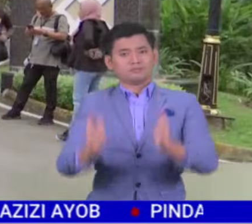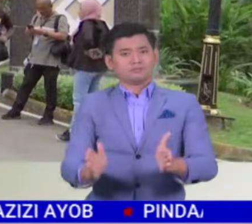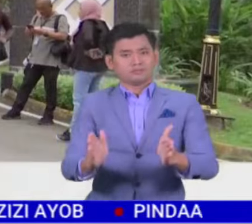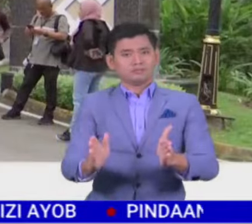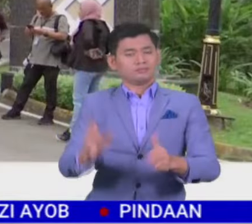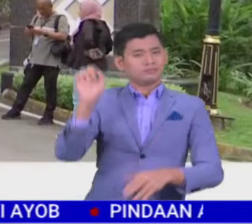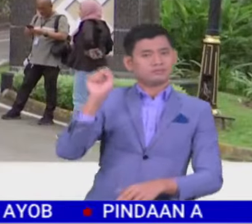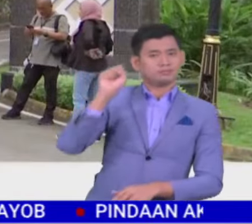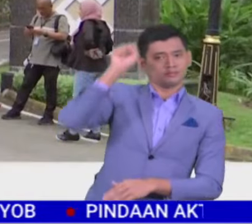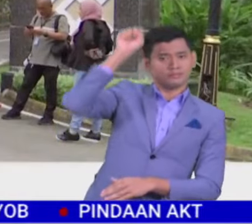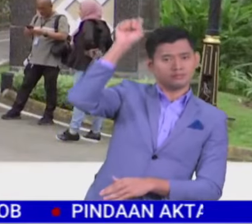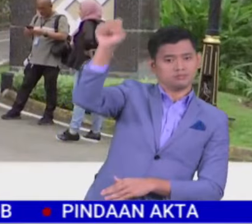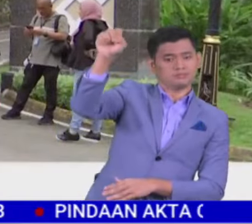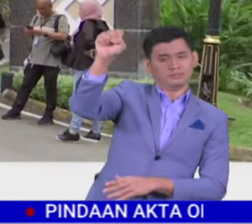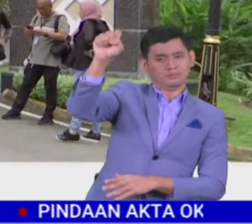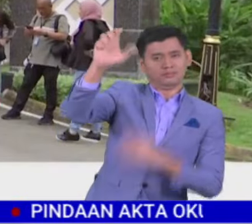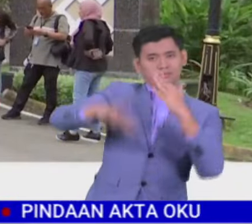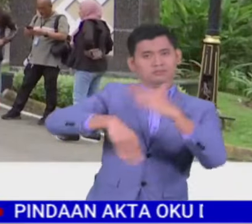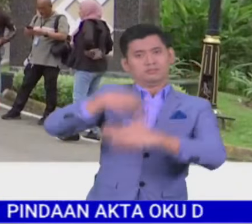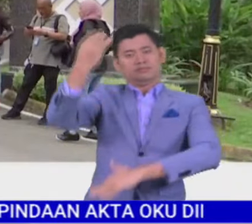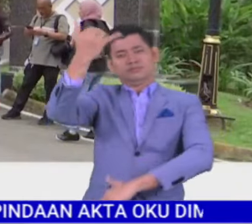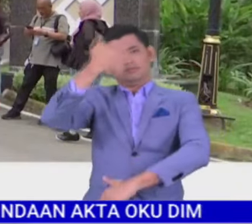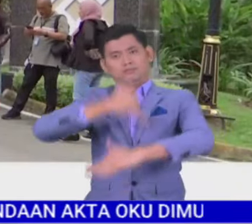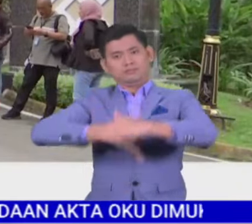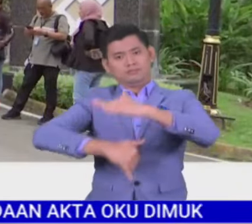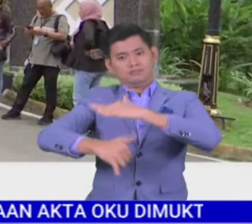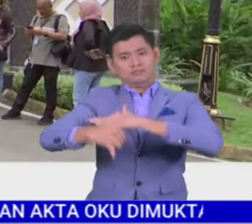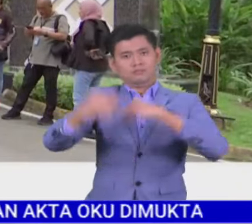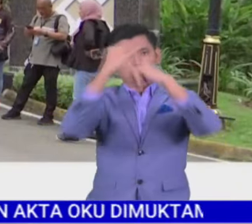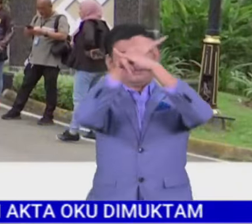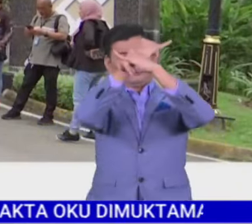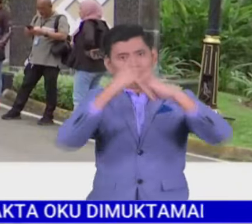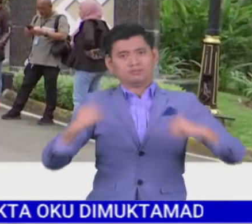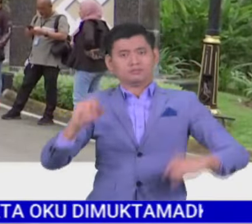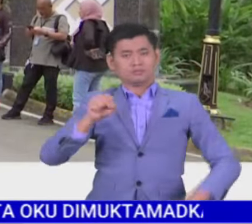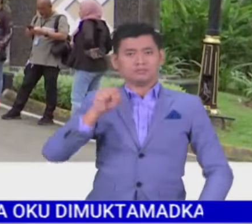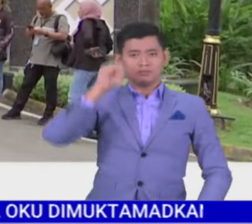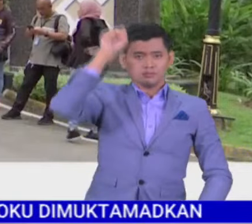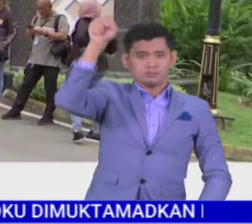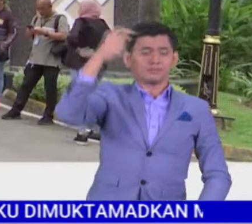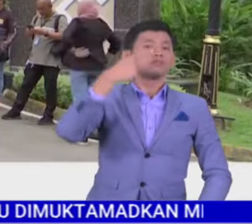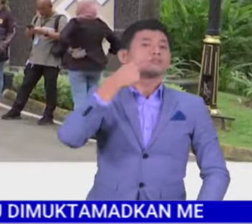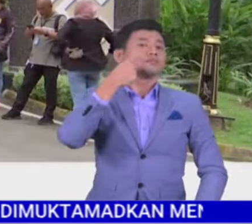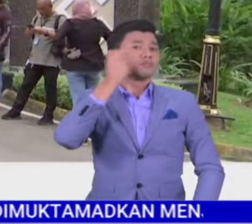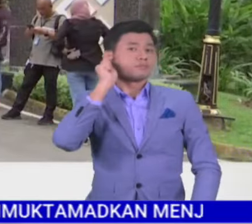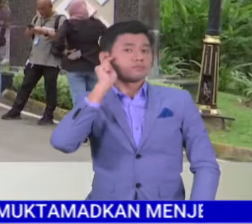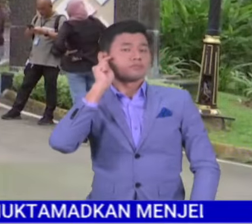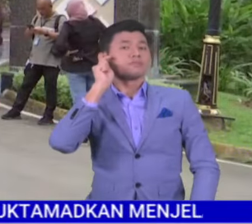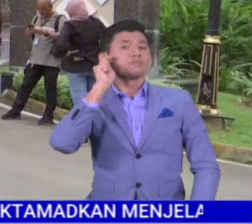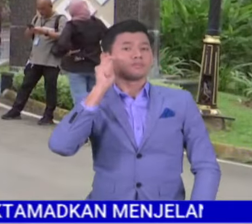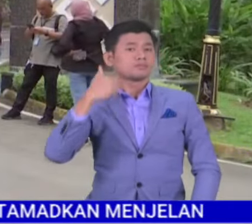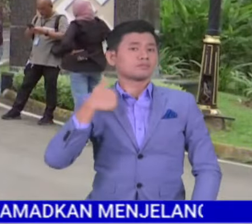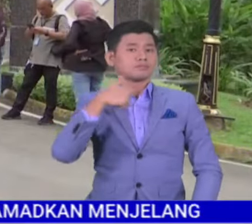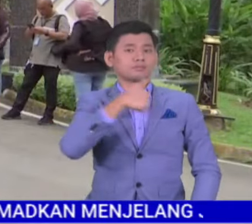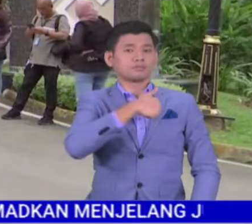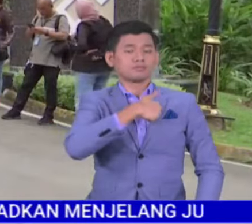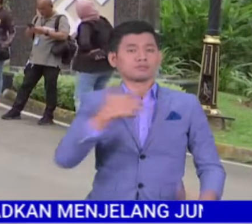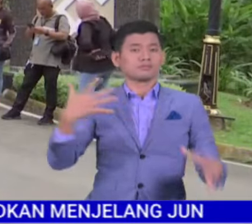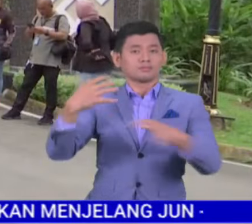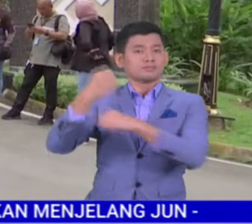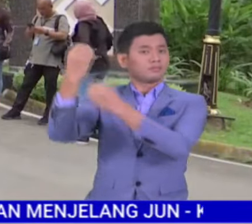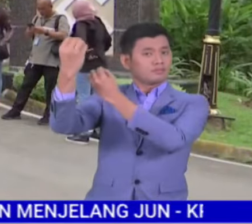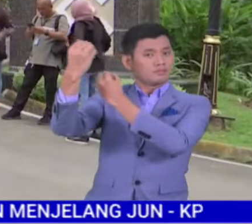dari istana Asri Kinabalu baik sementara tadi saya dimaklumkan oleh kru RTM di istana di